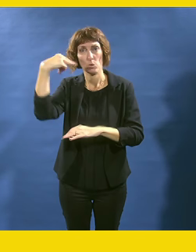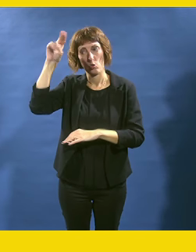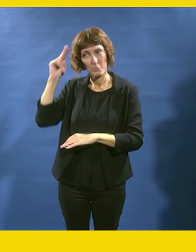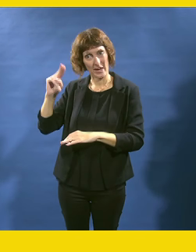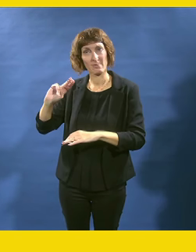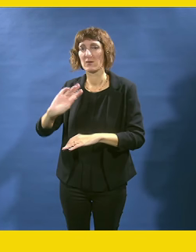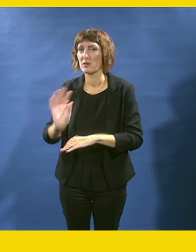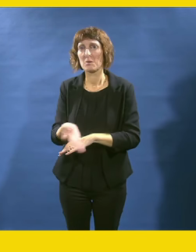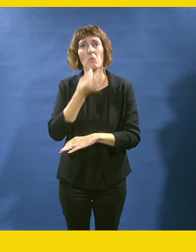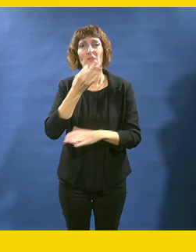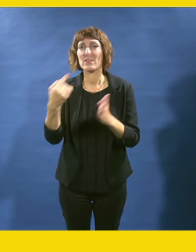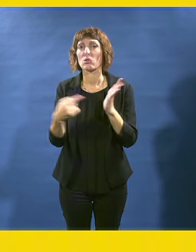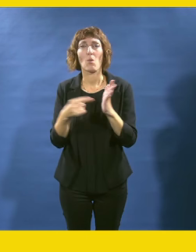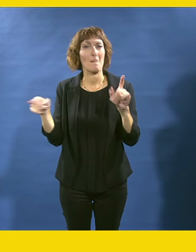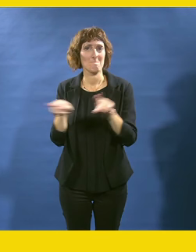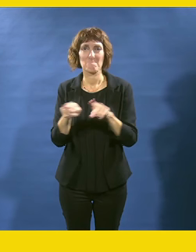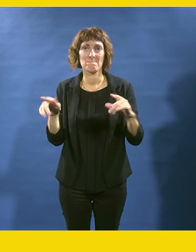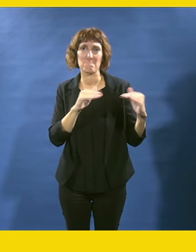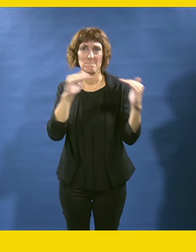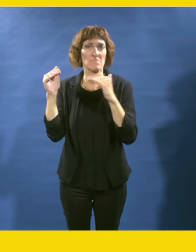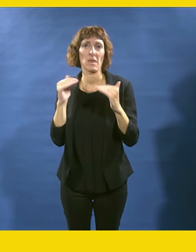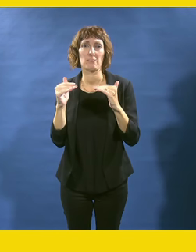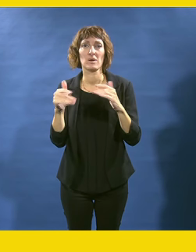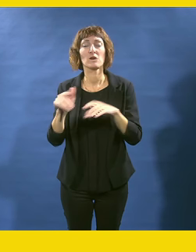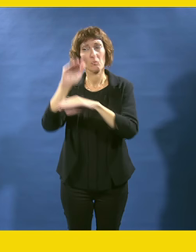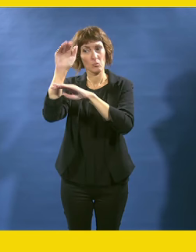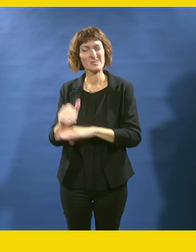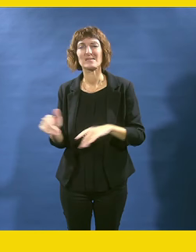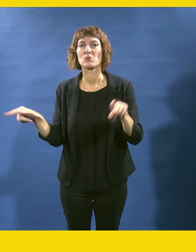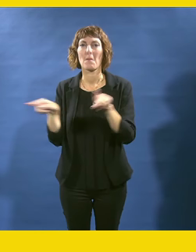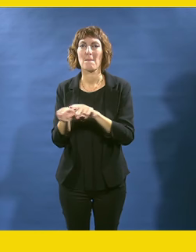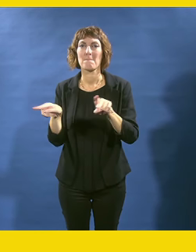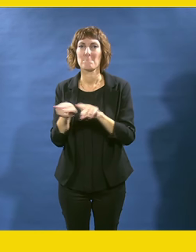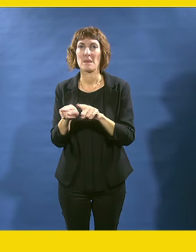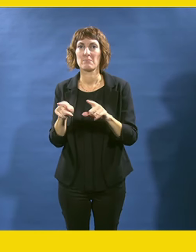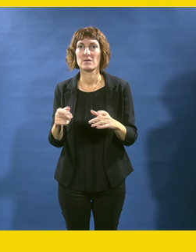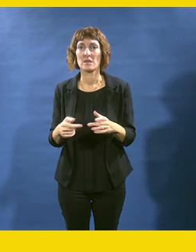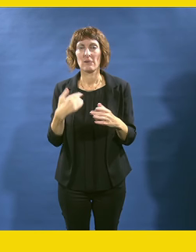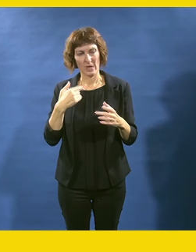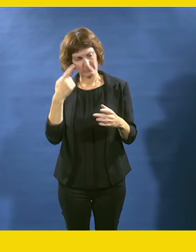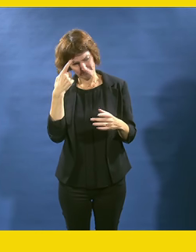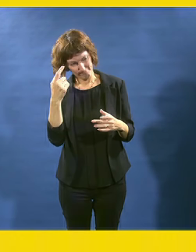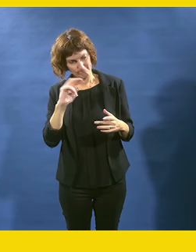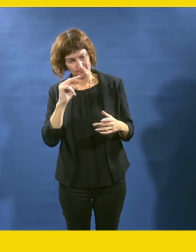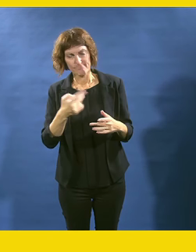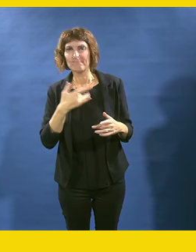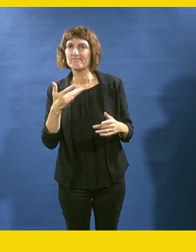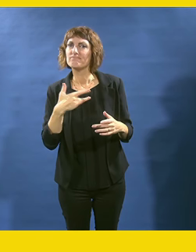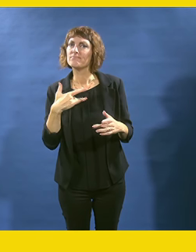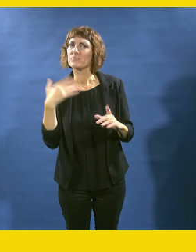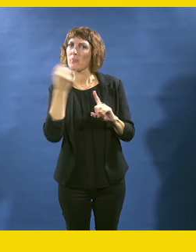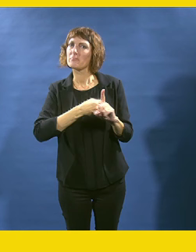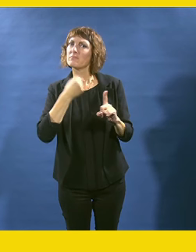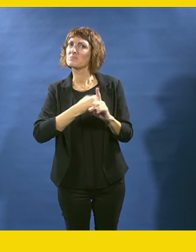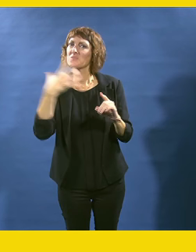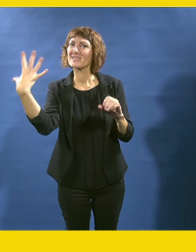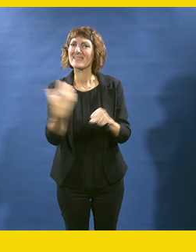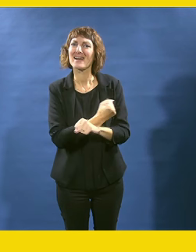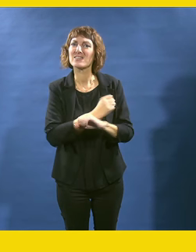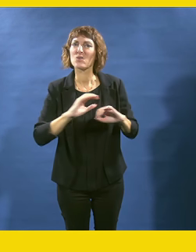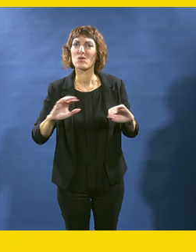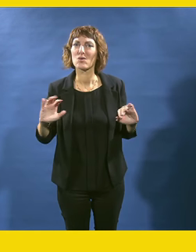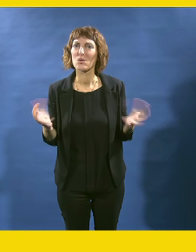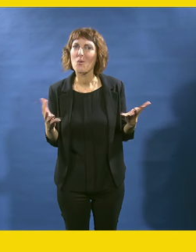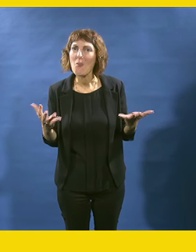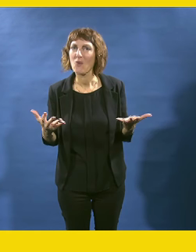protection. Mais ce qui est encore plus intéressant, c'est de se demander comment on a fait, comment on a gagné cette bataille en plein milieu